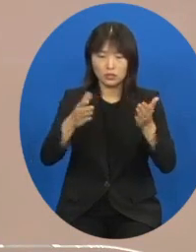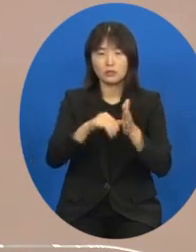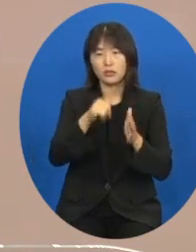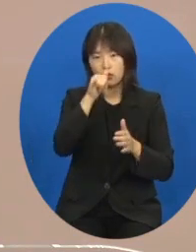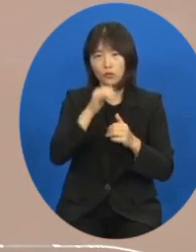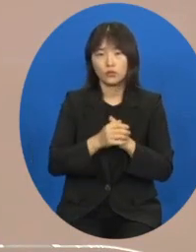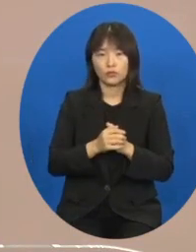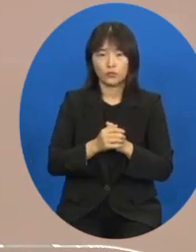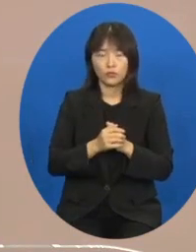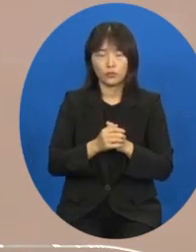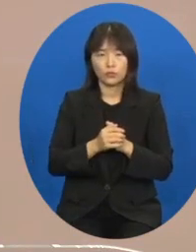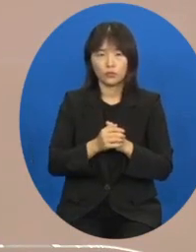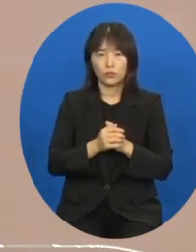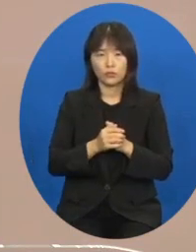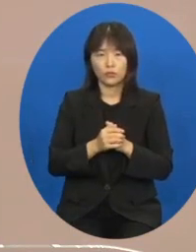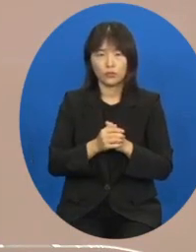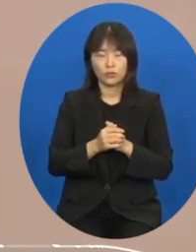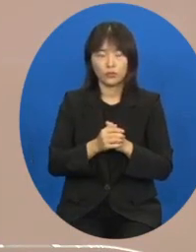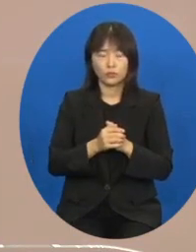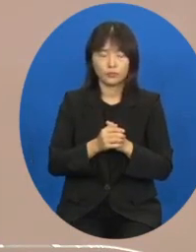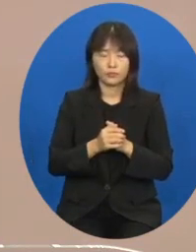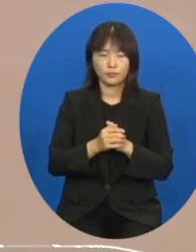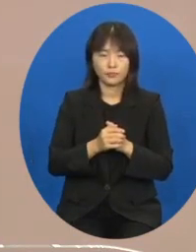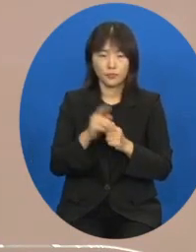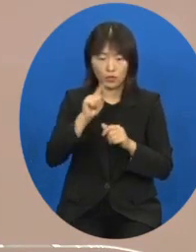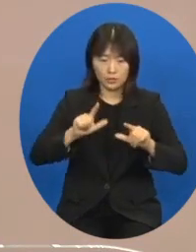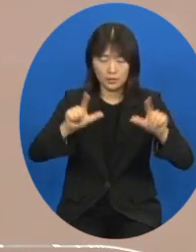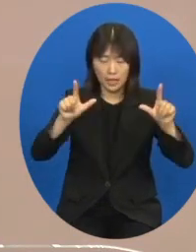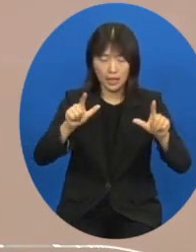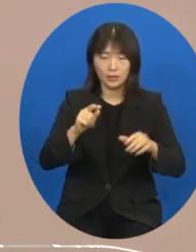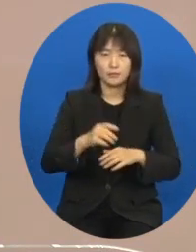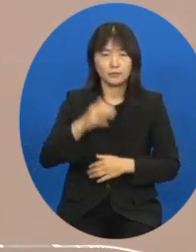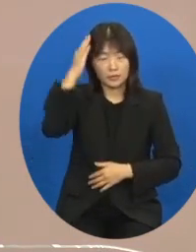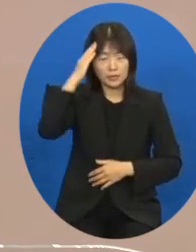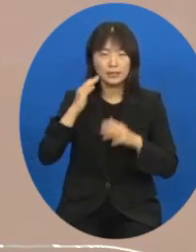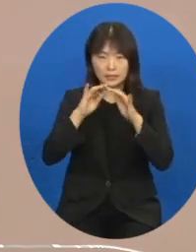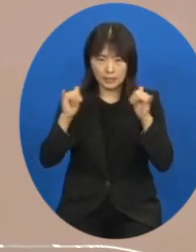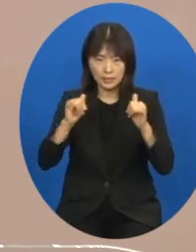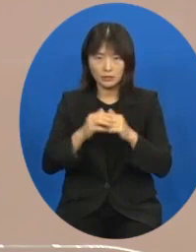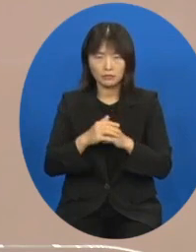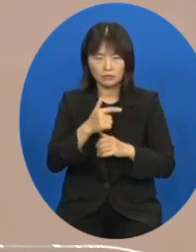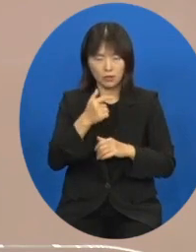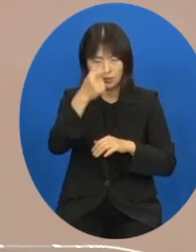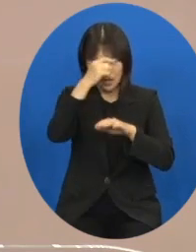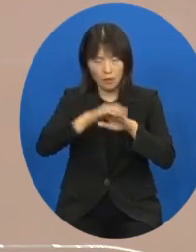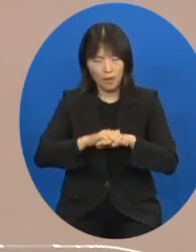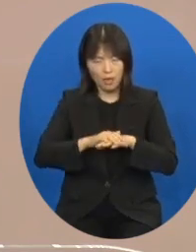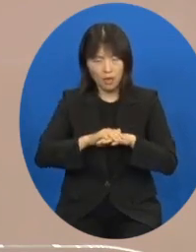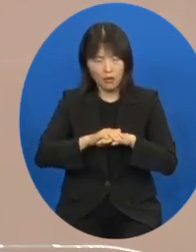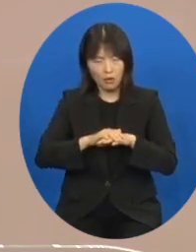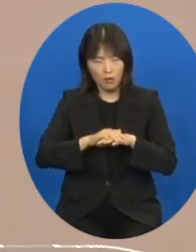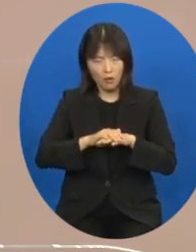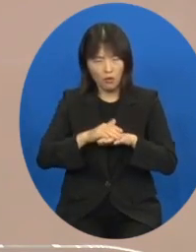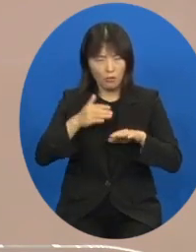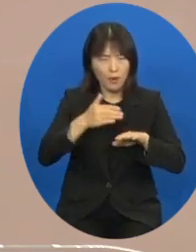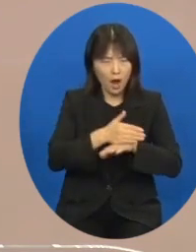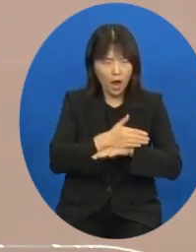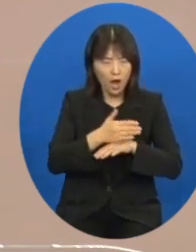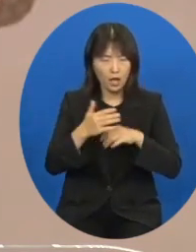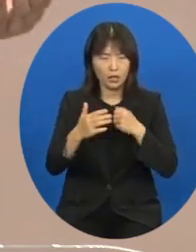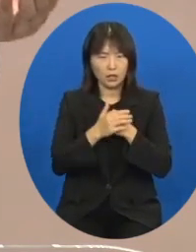됩니다. 한 번은 어느 흑인이 너무 예배 시간이 급해서